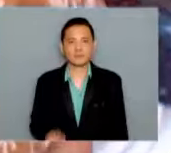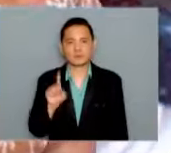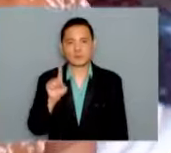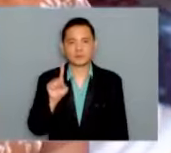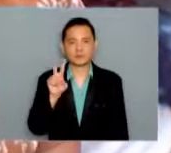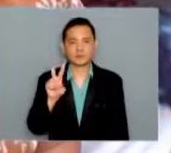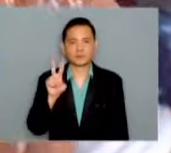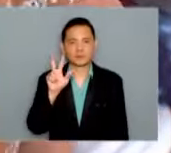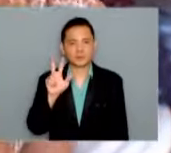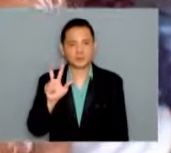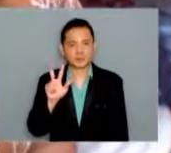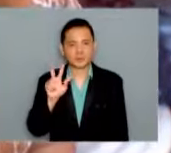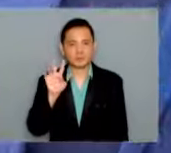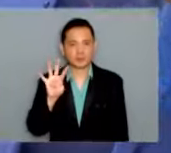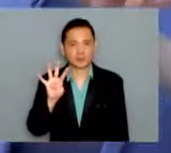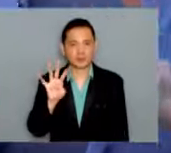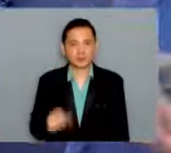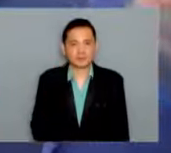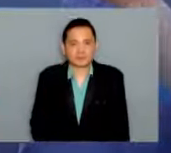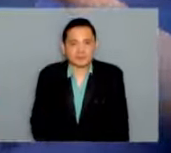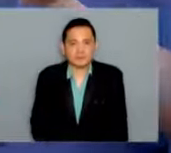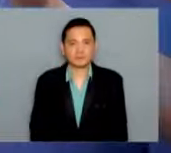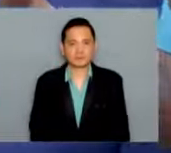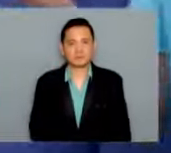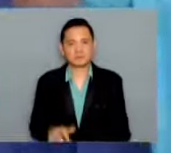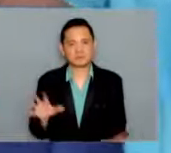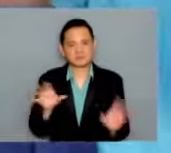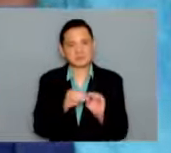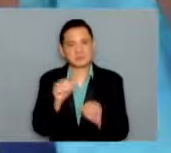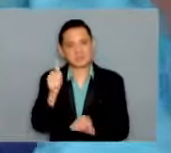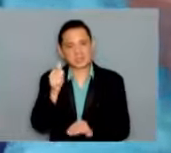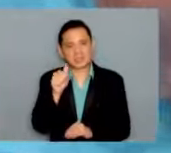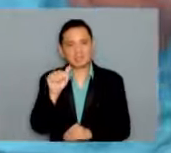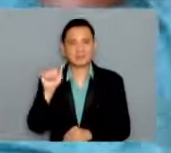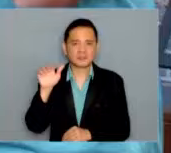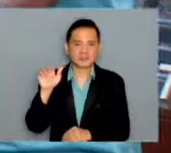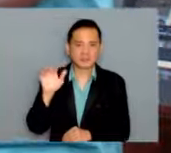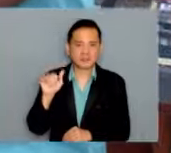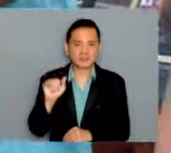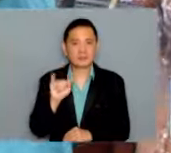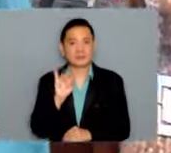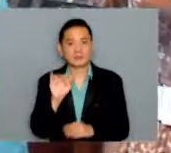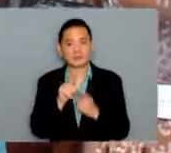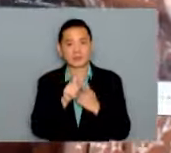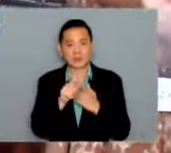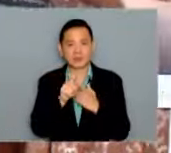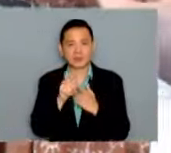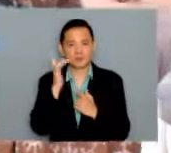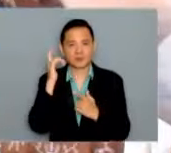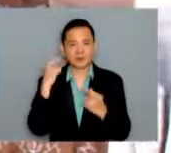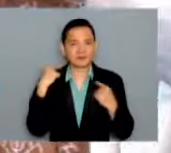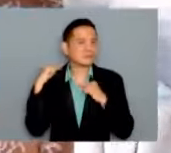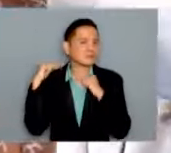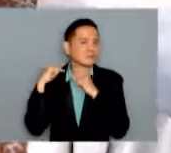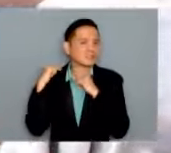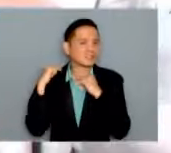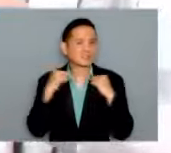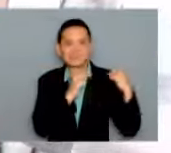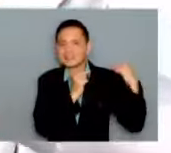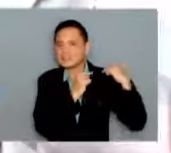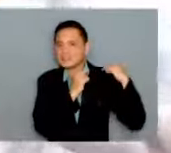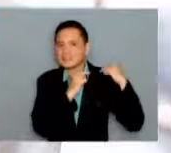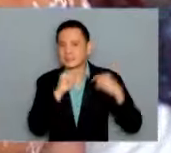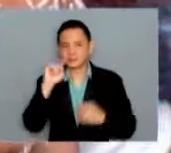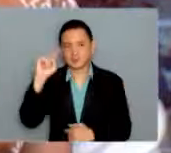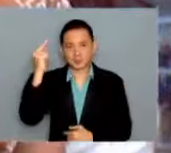3, 4. So, pwede siyang hanggang 10, hanggang 15. Yan. Kasi pag tumatakbo tayo, ito yung unang nangangawit, lalo sa first time. So, hindi natin